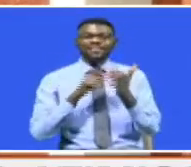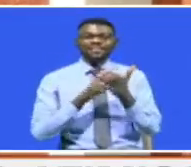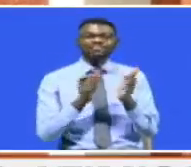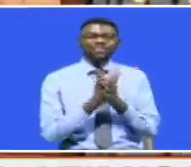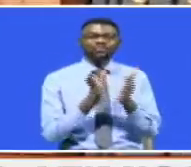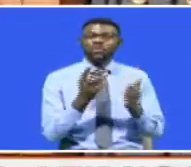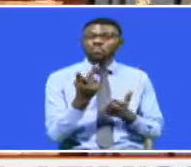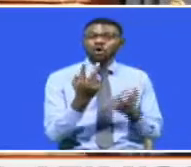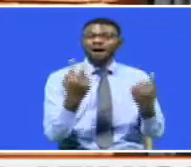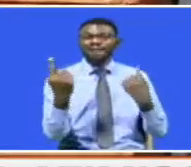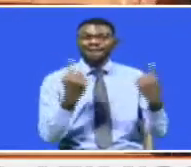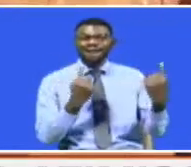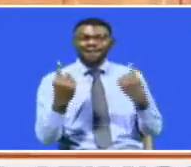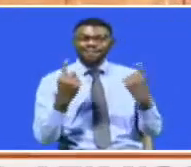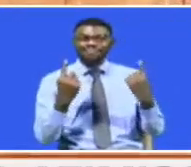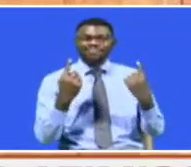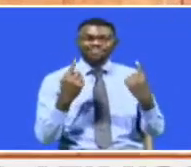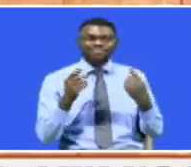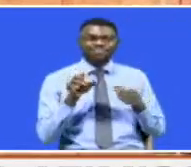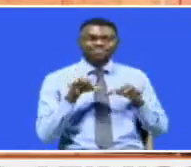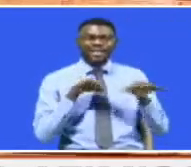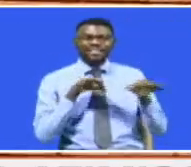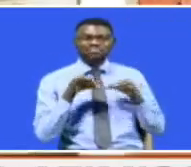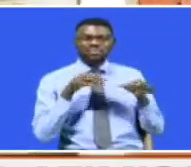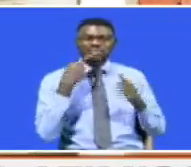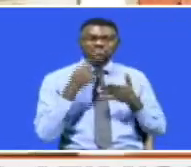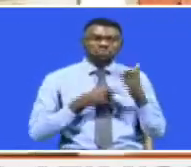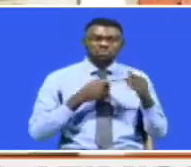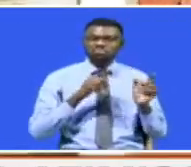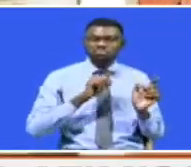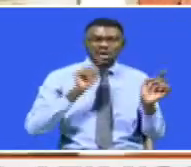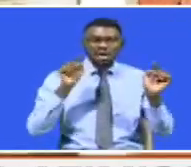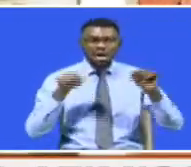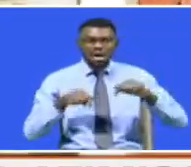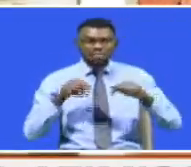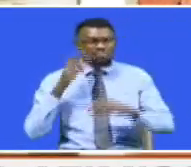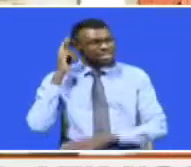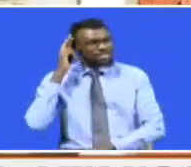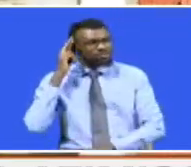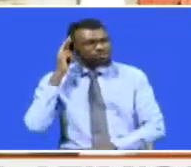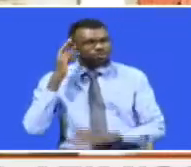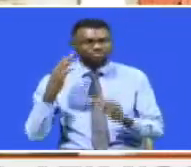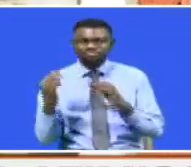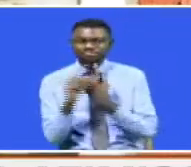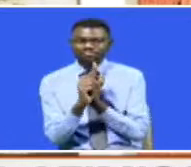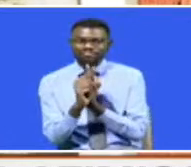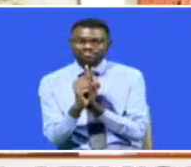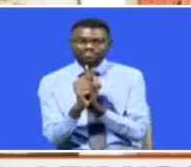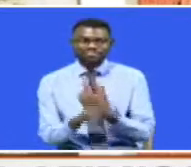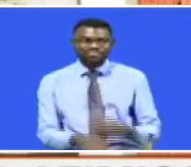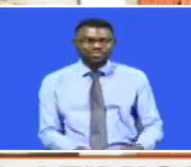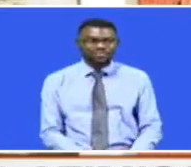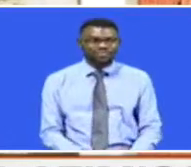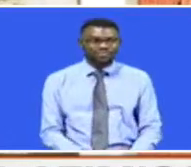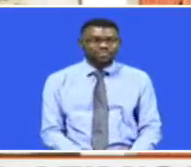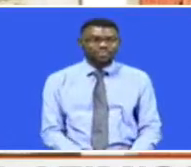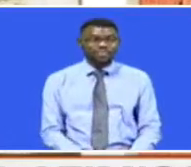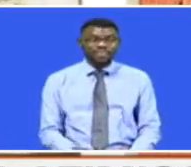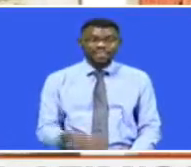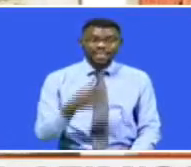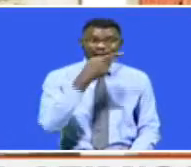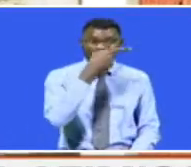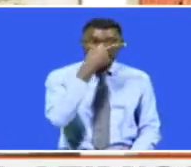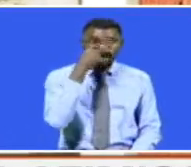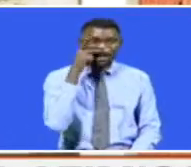kuzungumza na wanahabari wakisema walikuwa hapa kwa swala tofauti. It's unfortunate that Honorable Kalonzo Musyoka